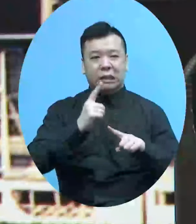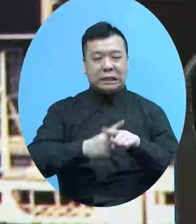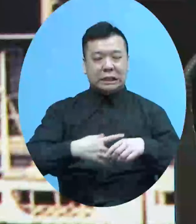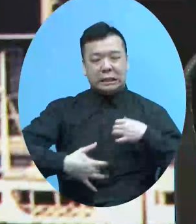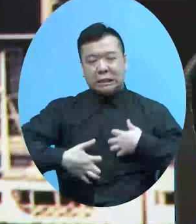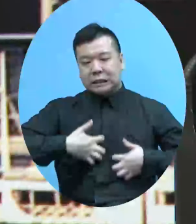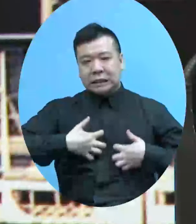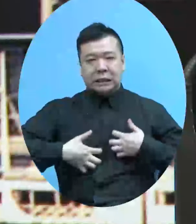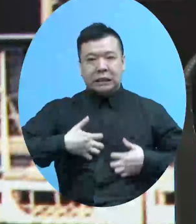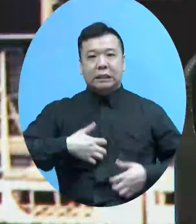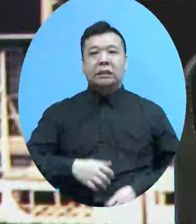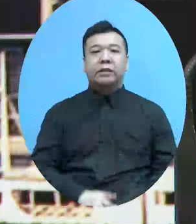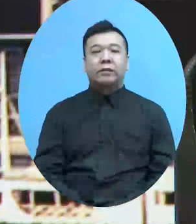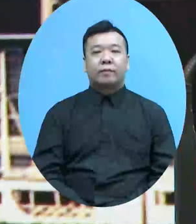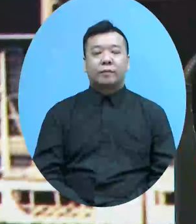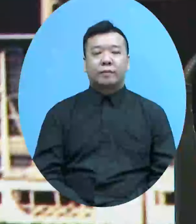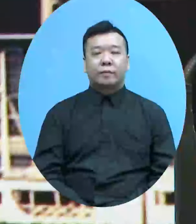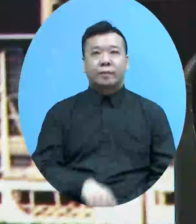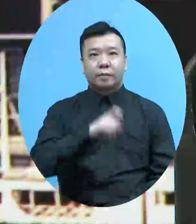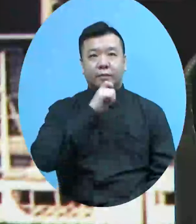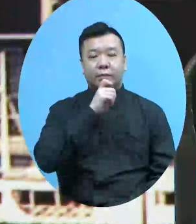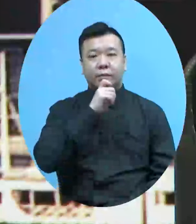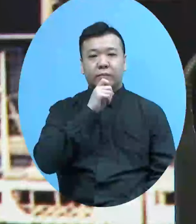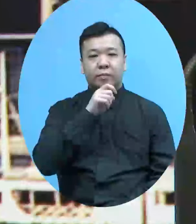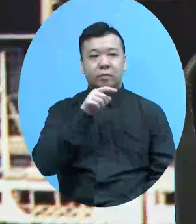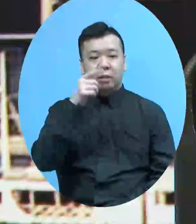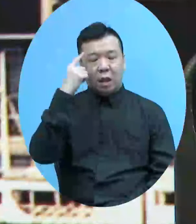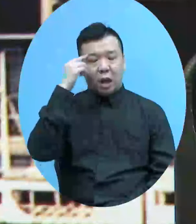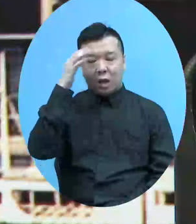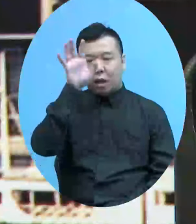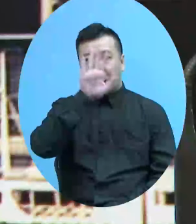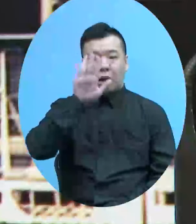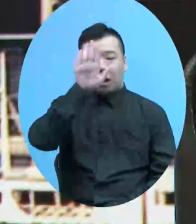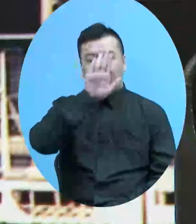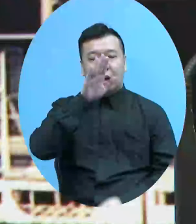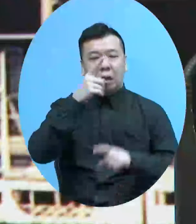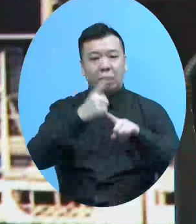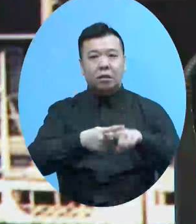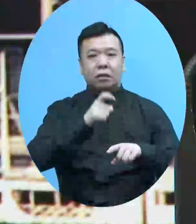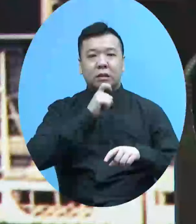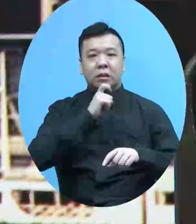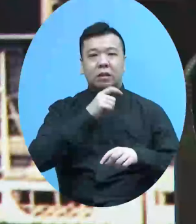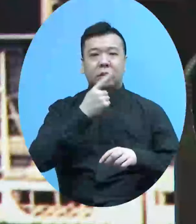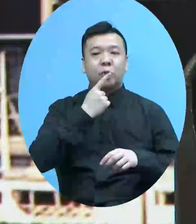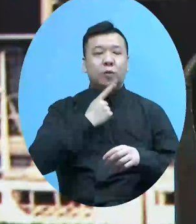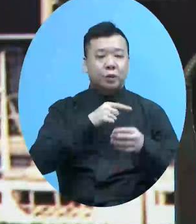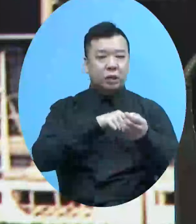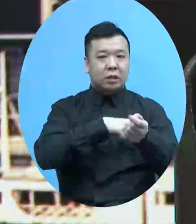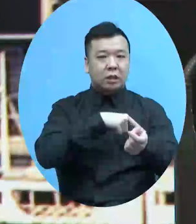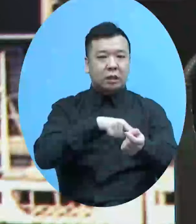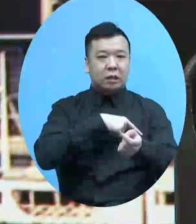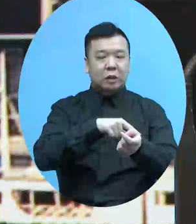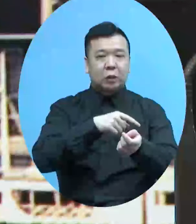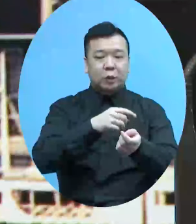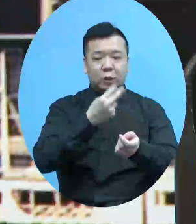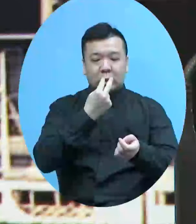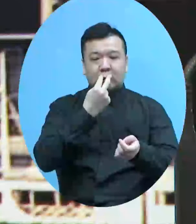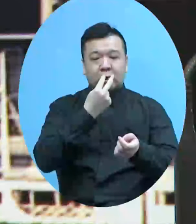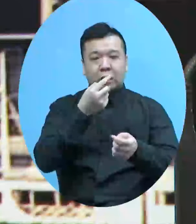非常危急而且又有出現神智不清還有禽氧量是很低的